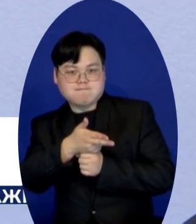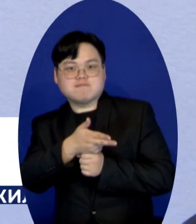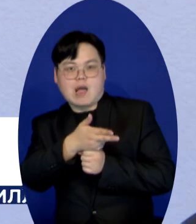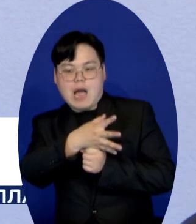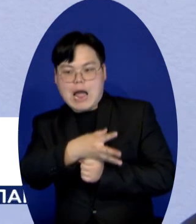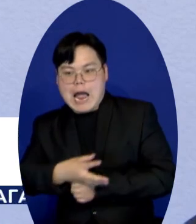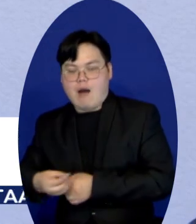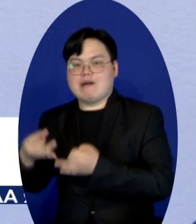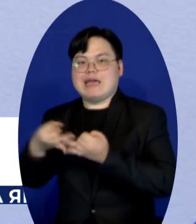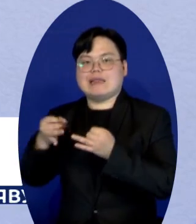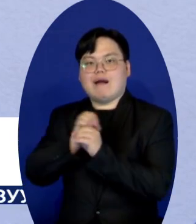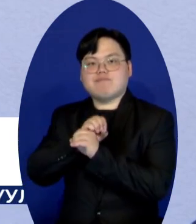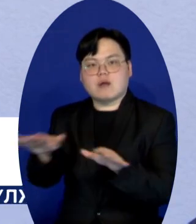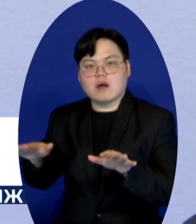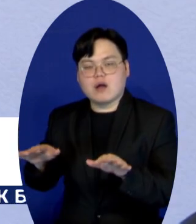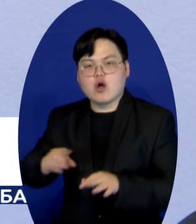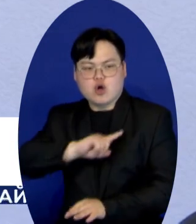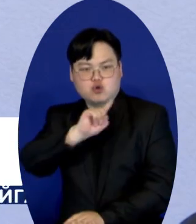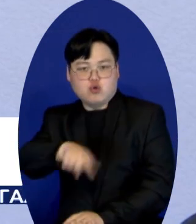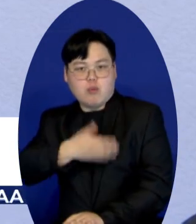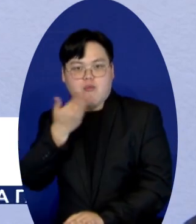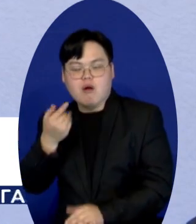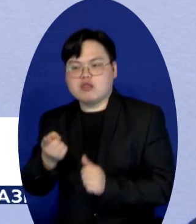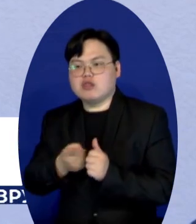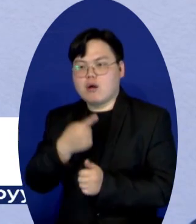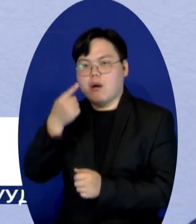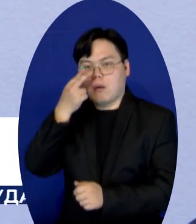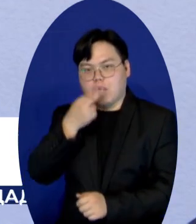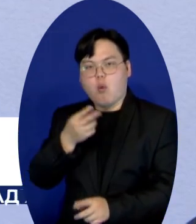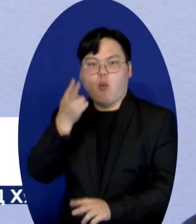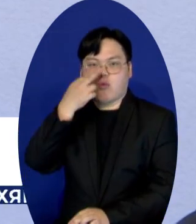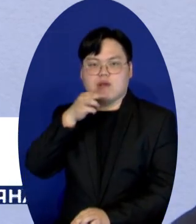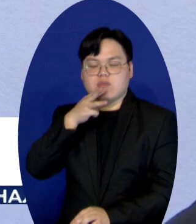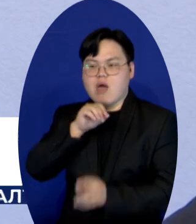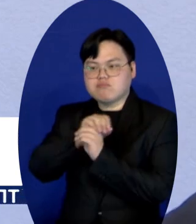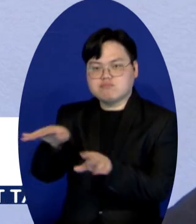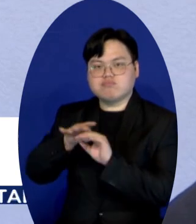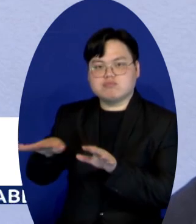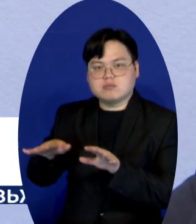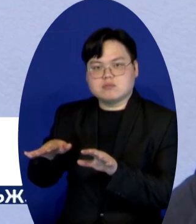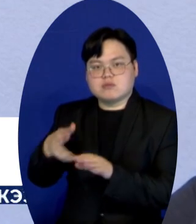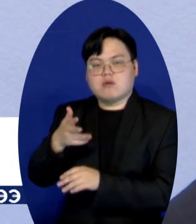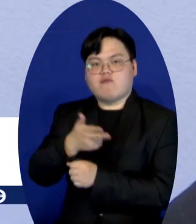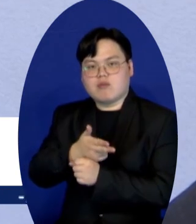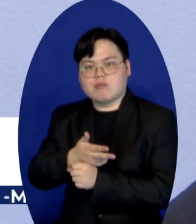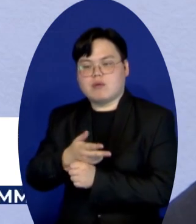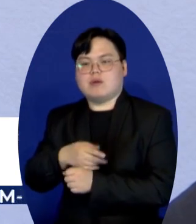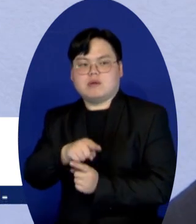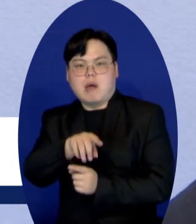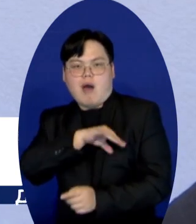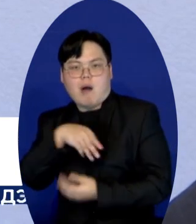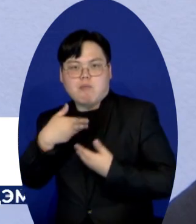цахим орчинд дэлгэх зөвшөөрлөгөөр хүүхдийн нэр хүндэд талдах мөн одоо айлхан